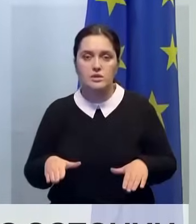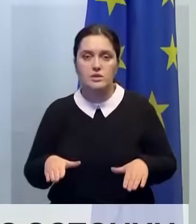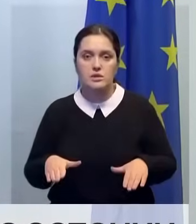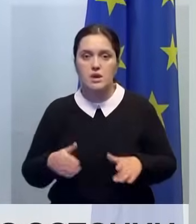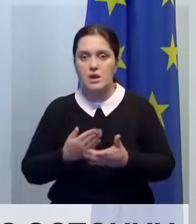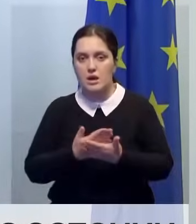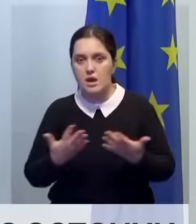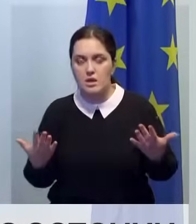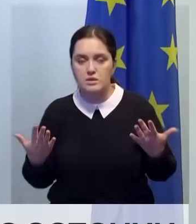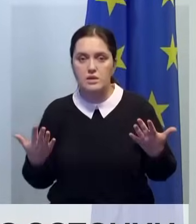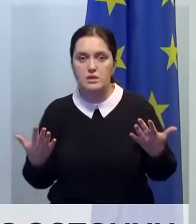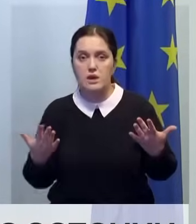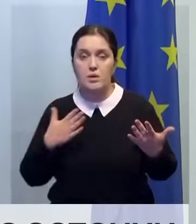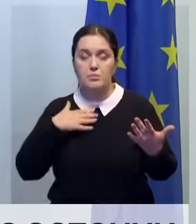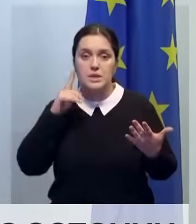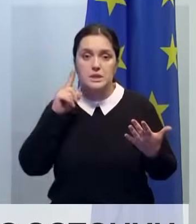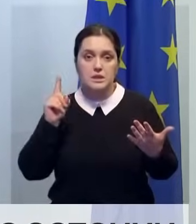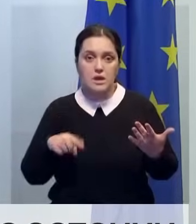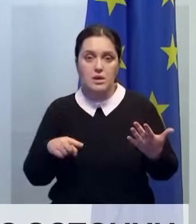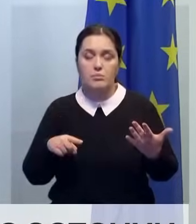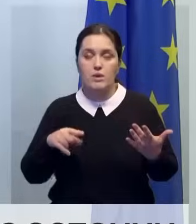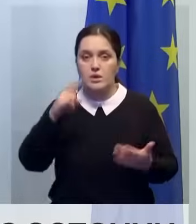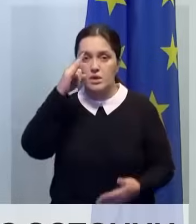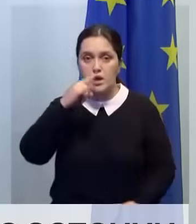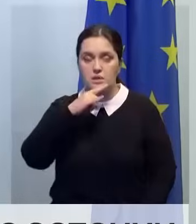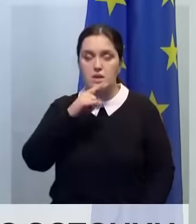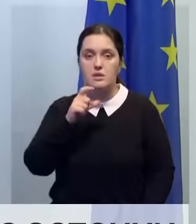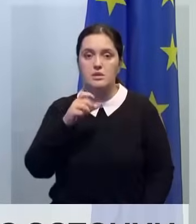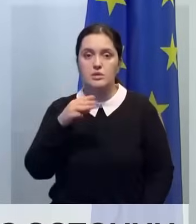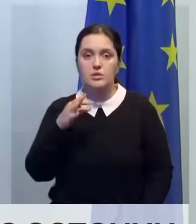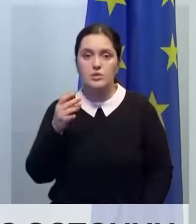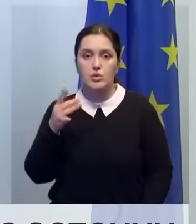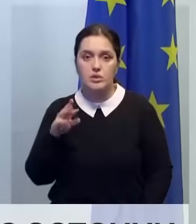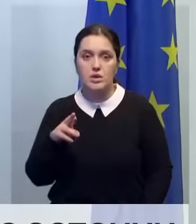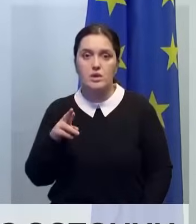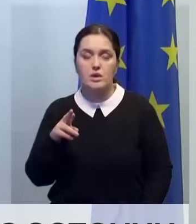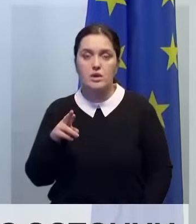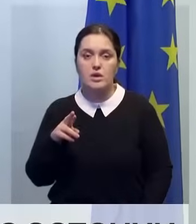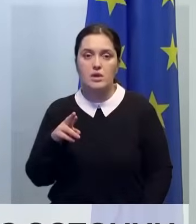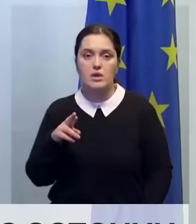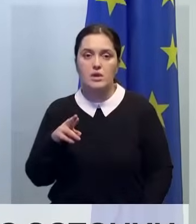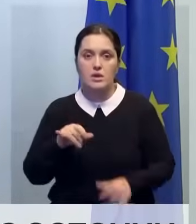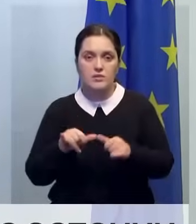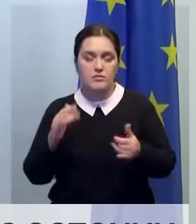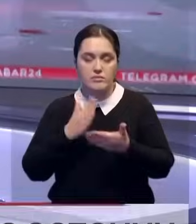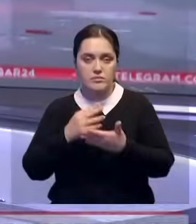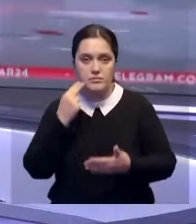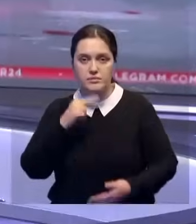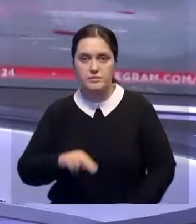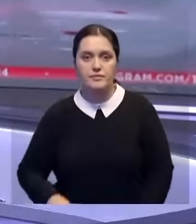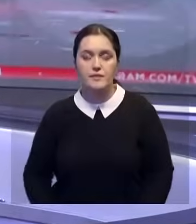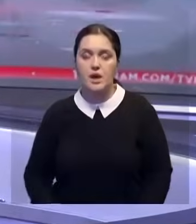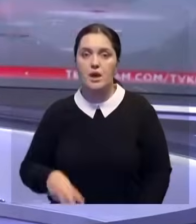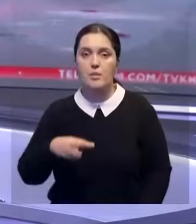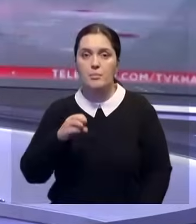разного типа, потому что, как мы знаем, и Казахстан, и Эстония довольно-таки развиты в IT-сфере.